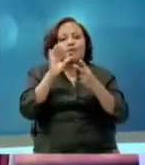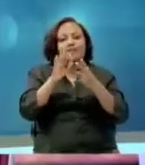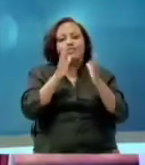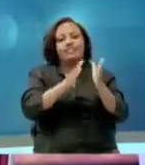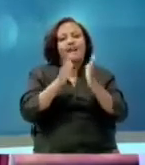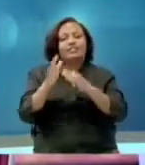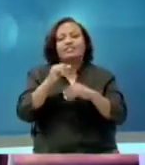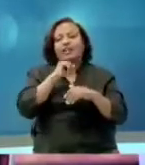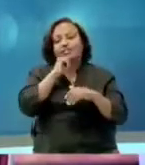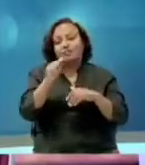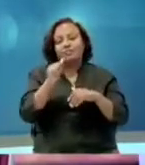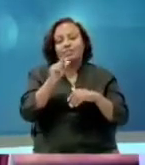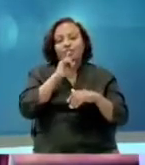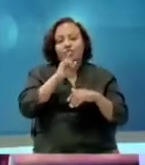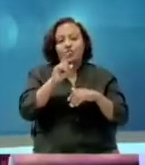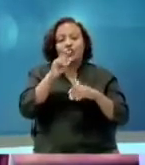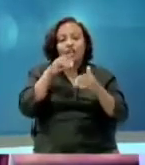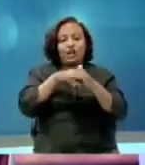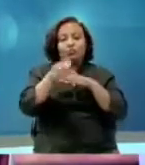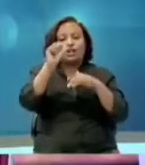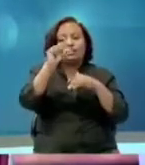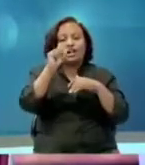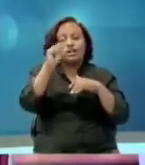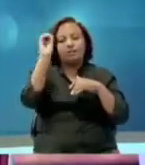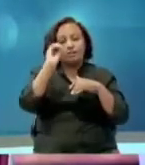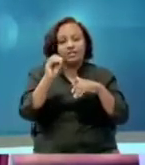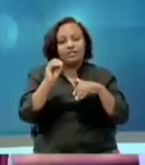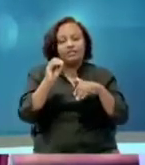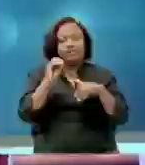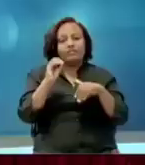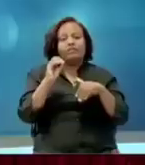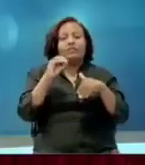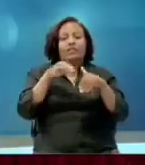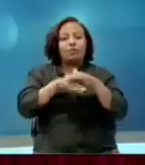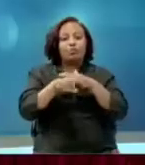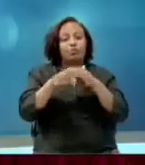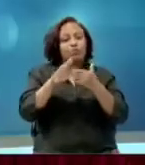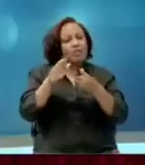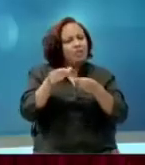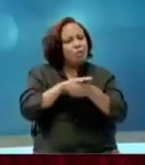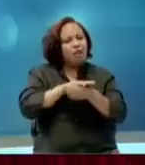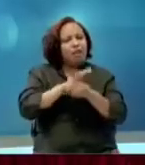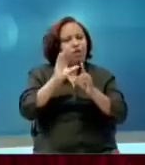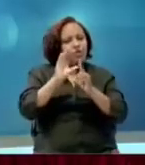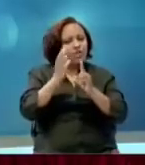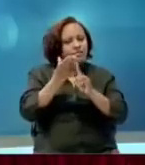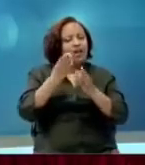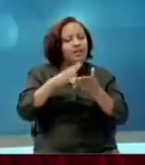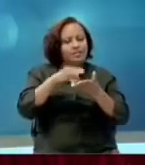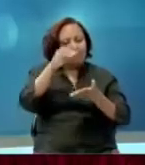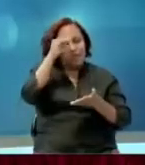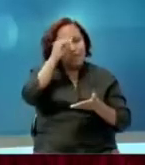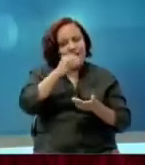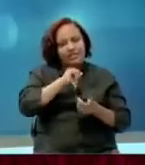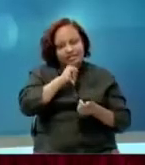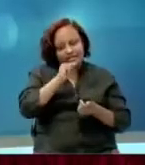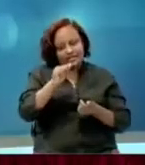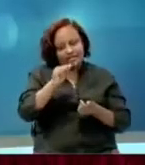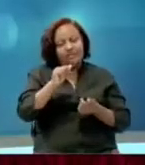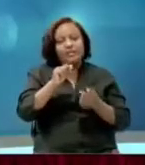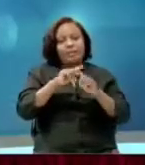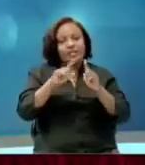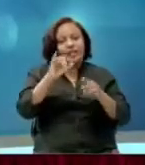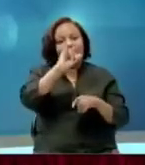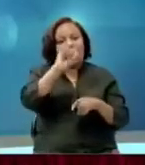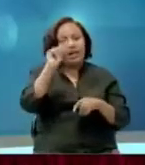ነው። ከገቡት 11% በታች የሆኑ ህጻናትም በተሟላ ሁኔታ ትምህርት መማር አልቻሉም እና ይህንን ማሟላት ያስፈልጋል። በተለይ የአይቲ